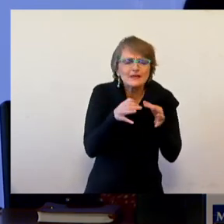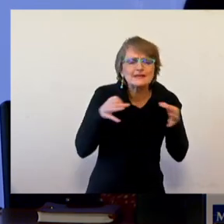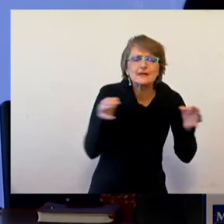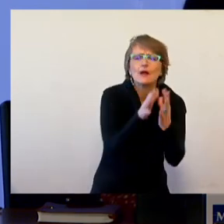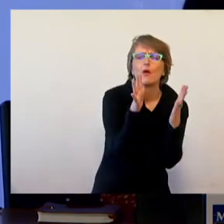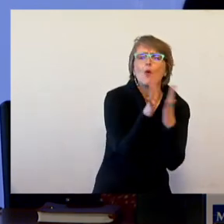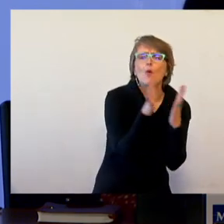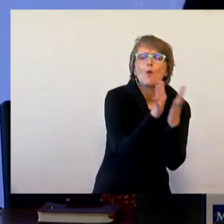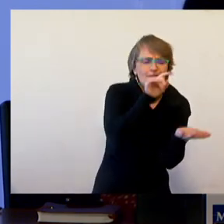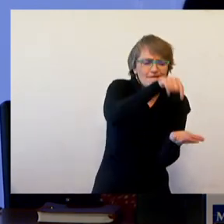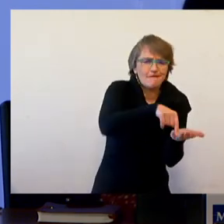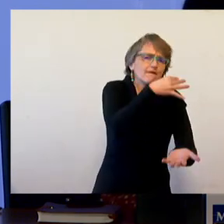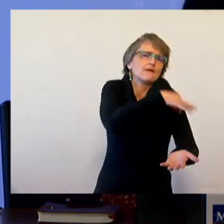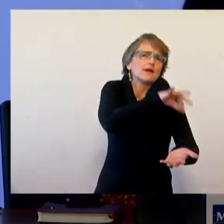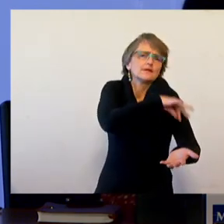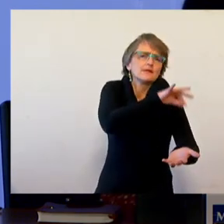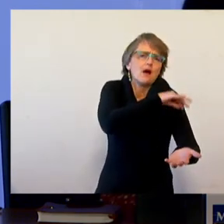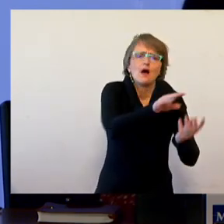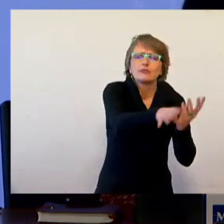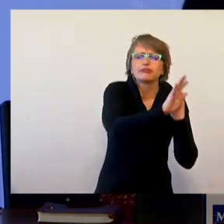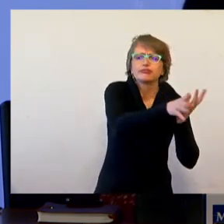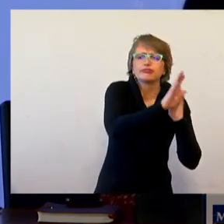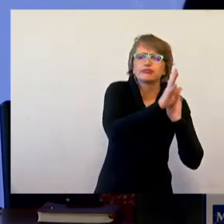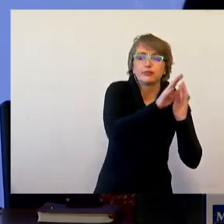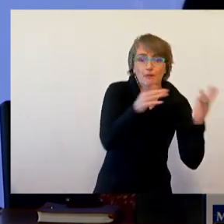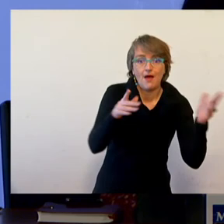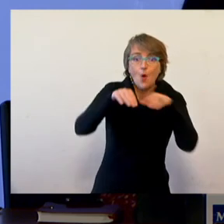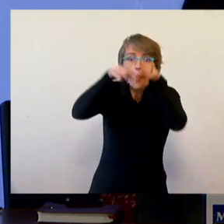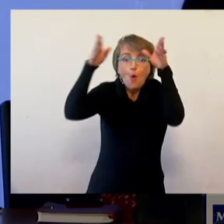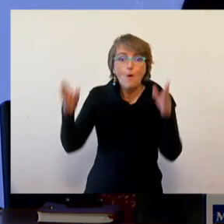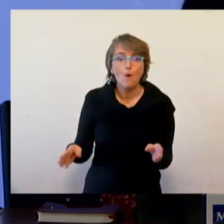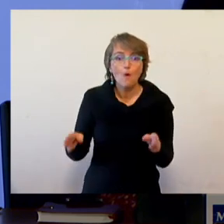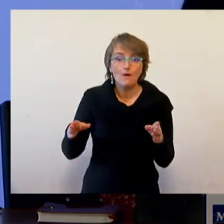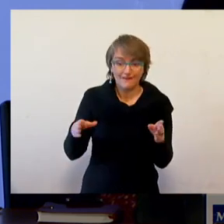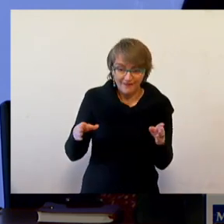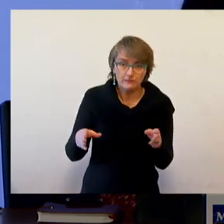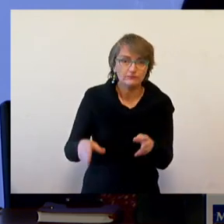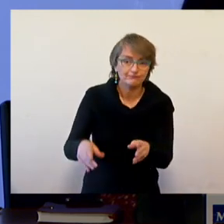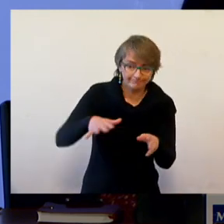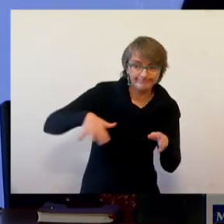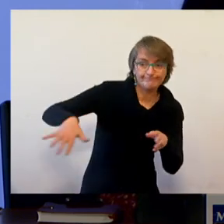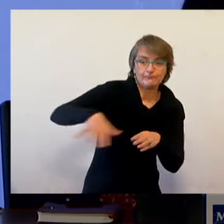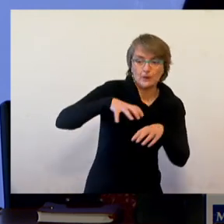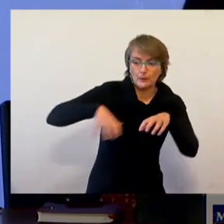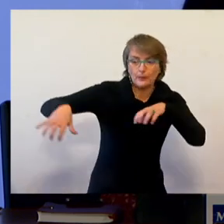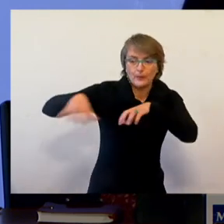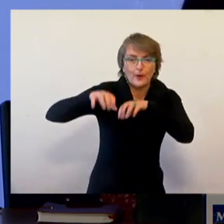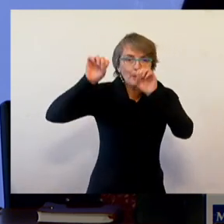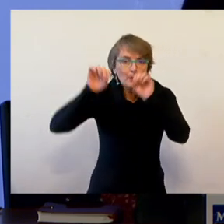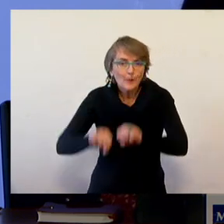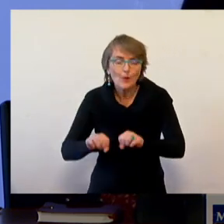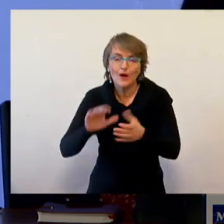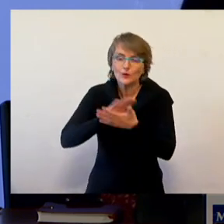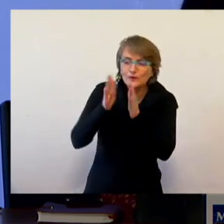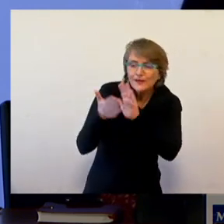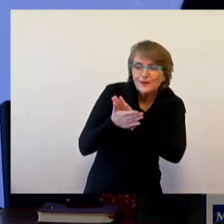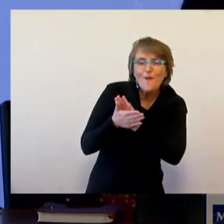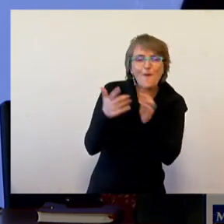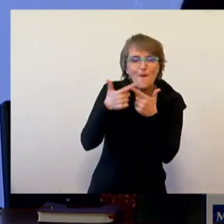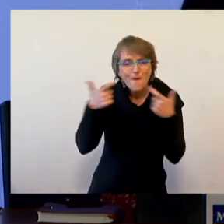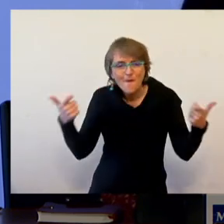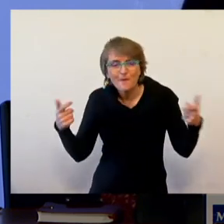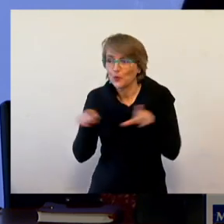le hall de la mairie, merci à l'ensemble des équipes et surtout à l'ensemble des associations qui pourront offrir ce Noël de